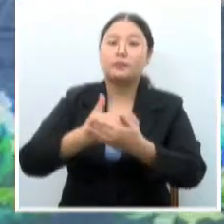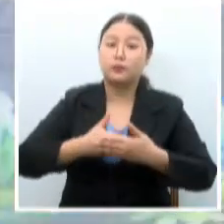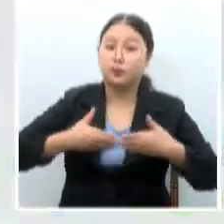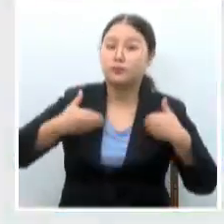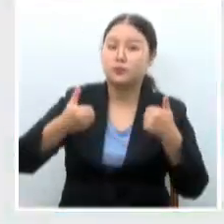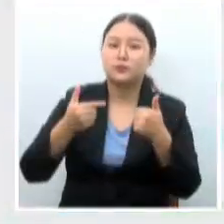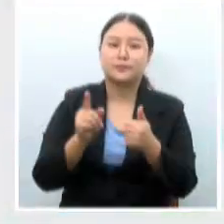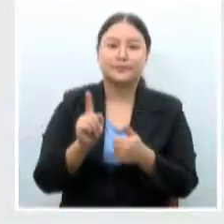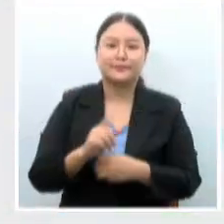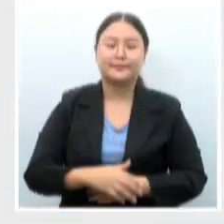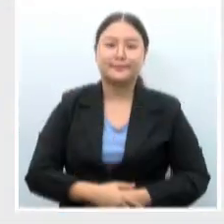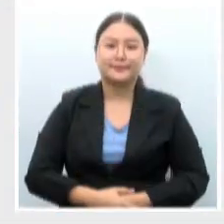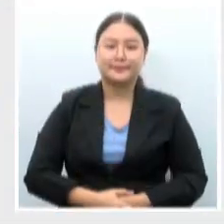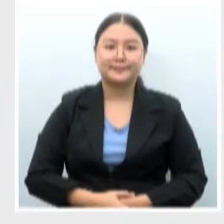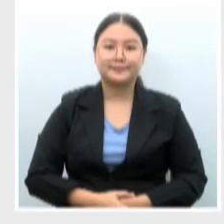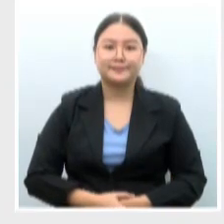ข